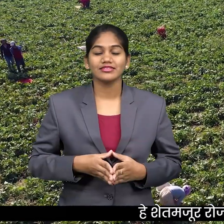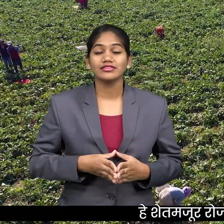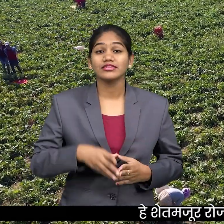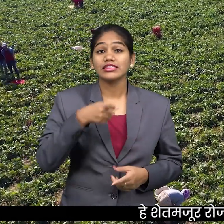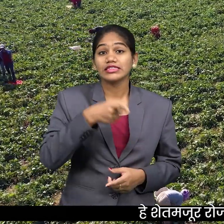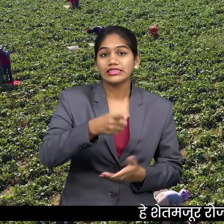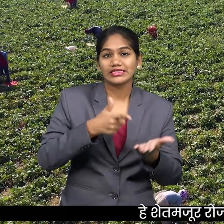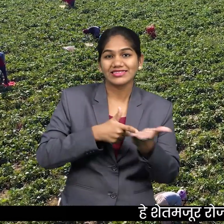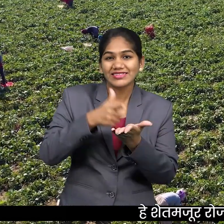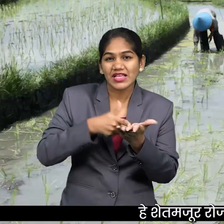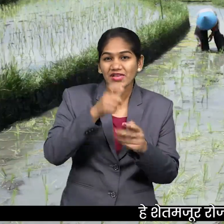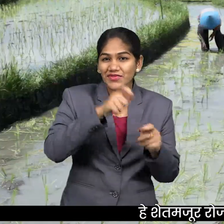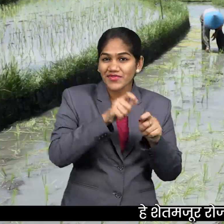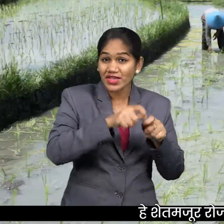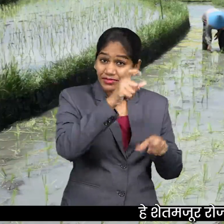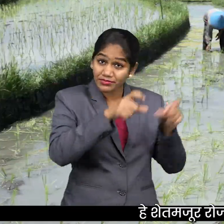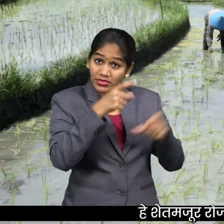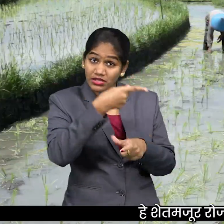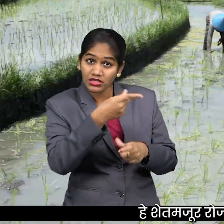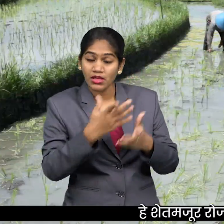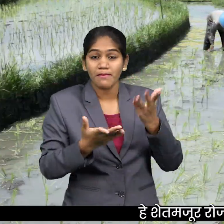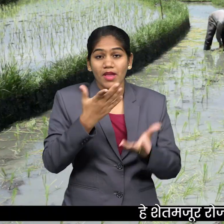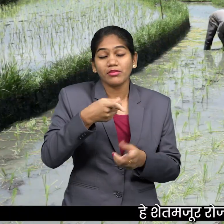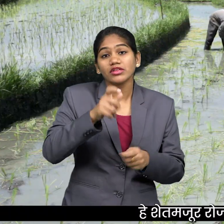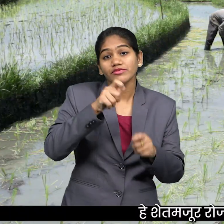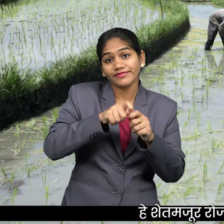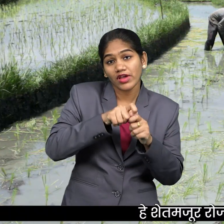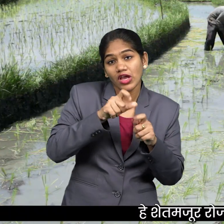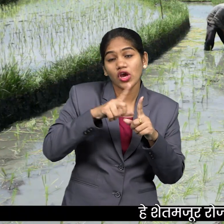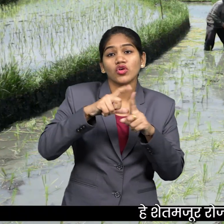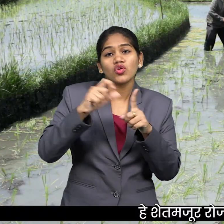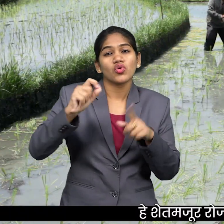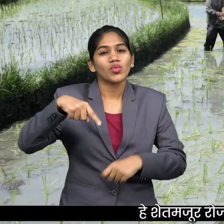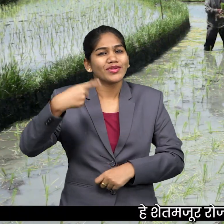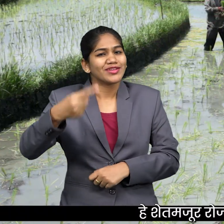हे शेतमजूर रोजच्या रोज किंवा कापणीसाठी